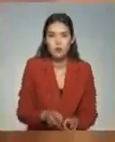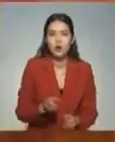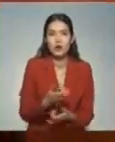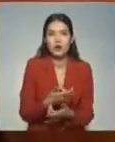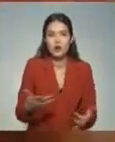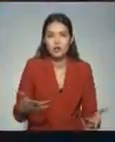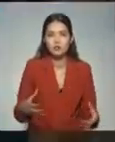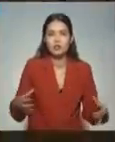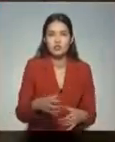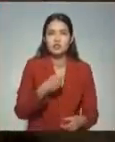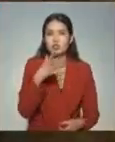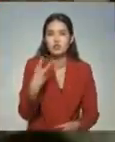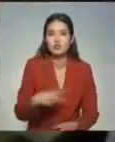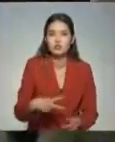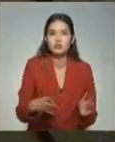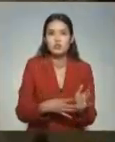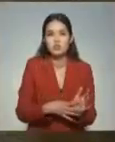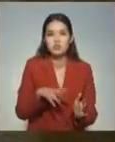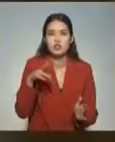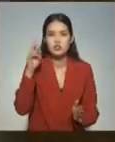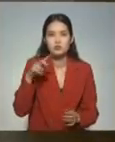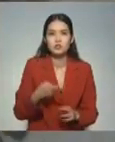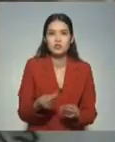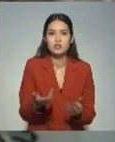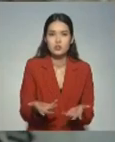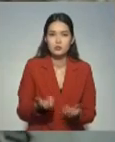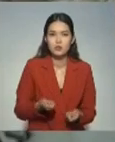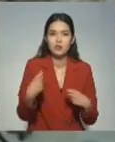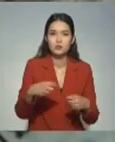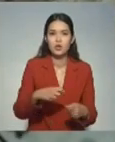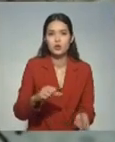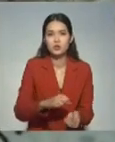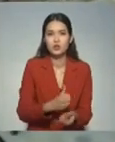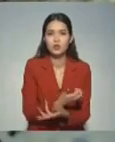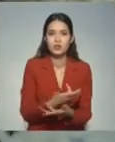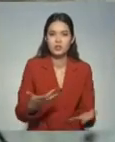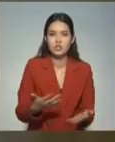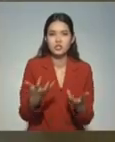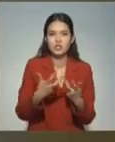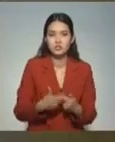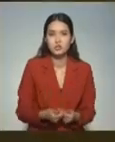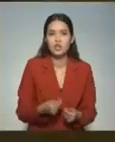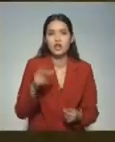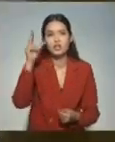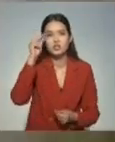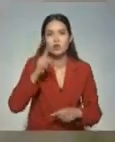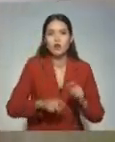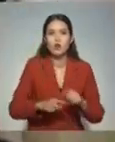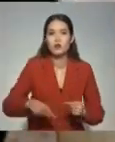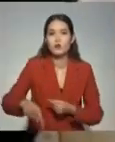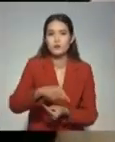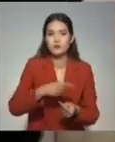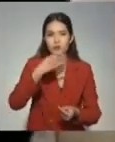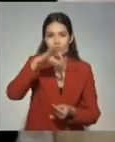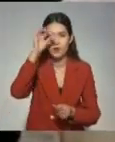задержанные тоже не старше 29 лет. Известно, что деньги, полученные от продажи наркотиков, дилеры перечисляли на счета родственников. В